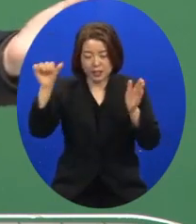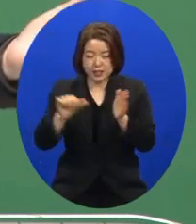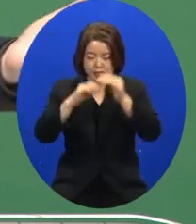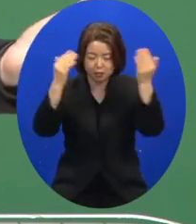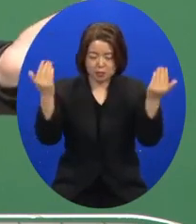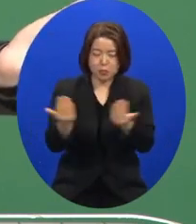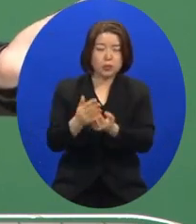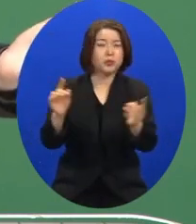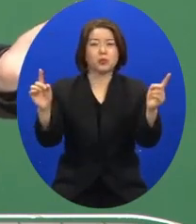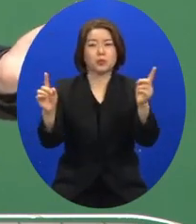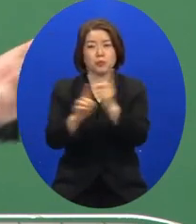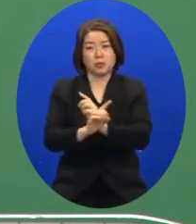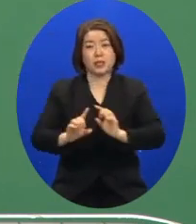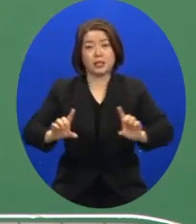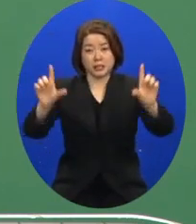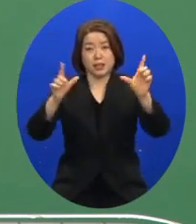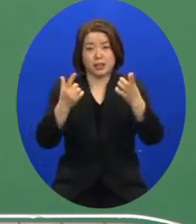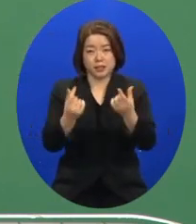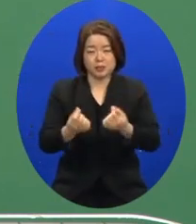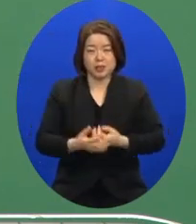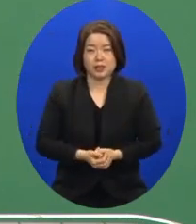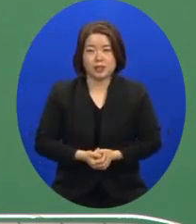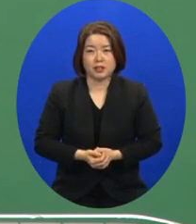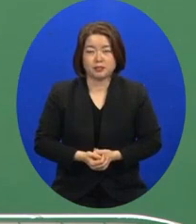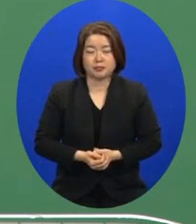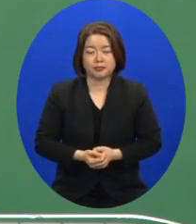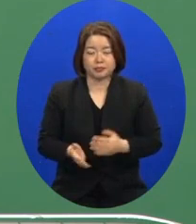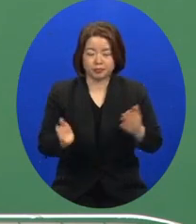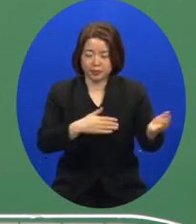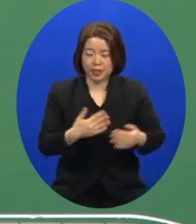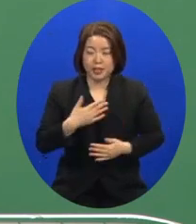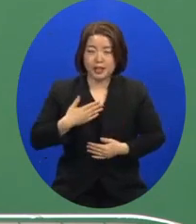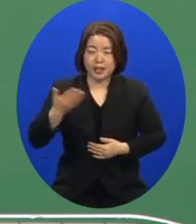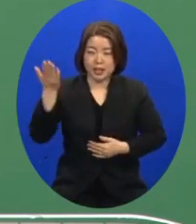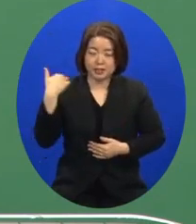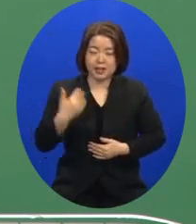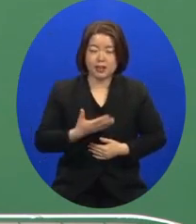전체가 뒤바뀐 날입니다. 제가 안산에서 목회할 때